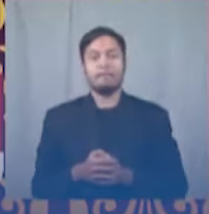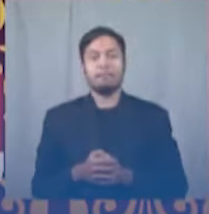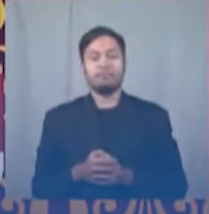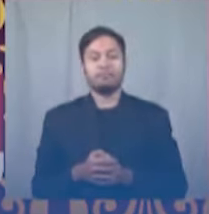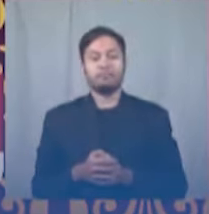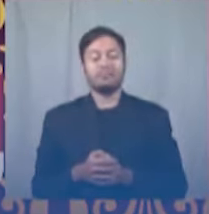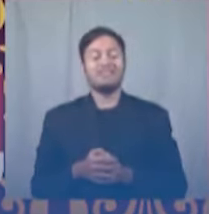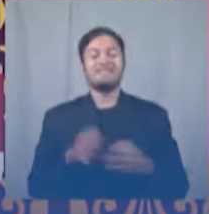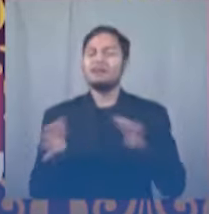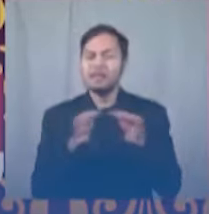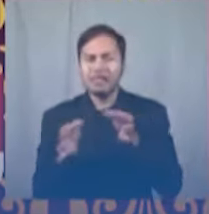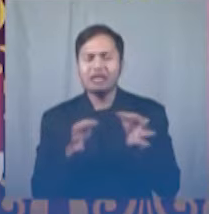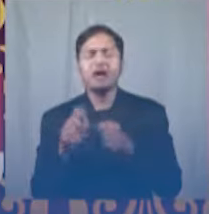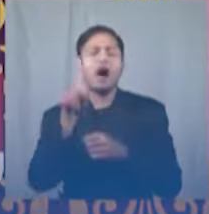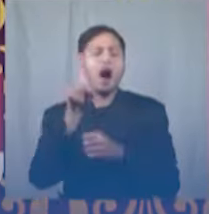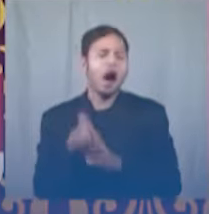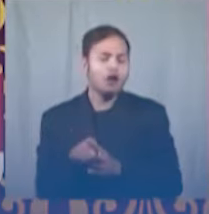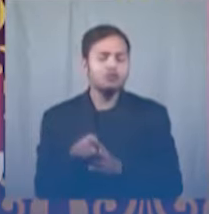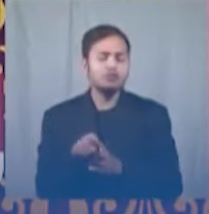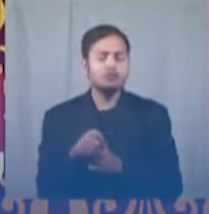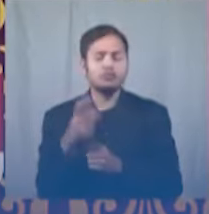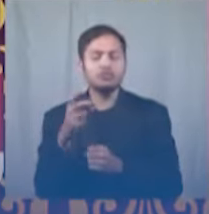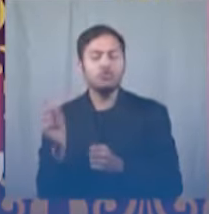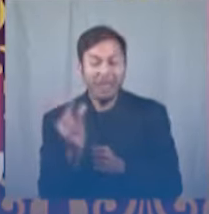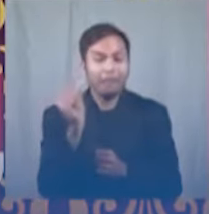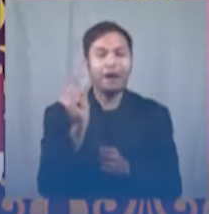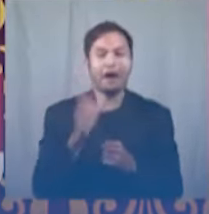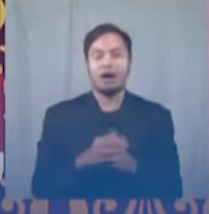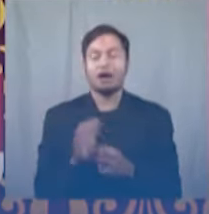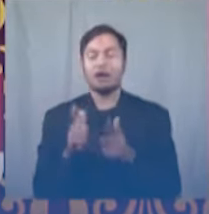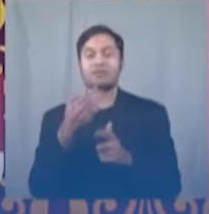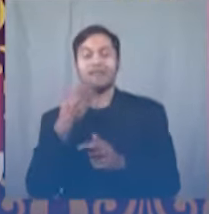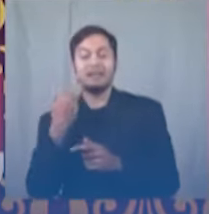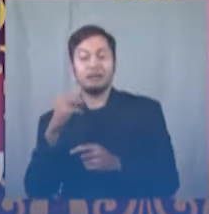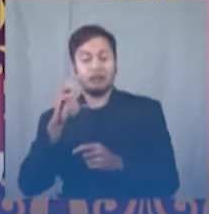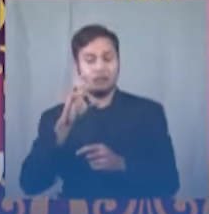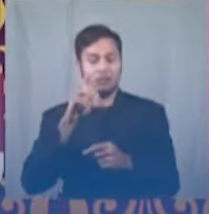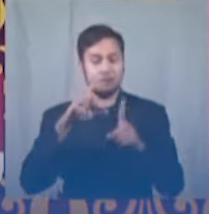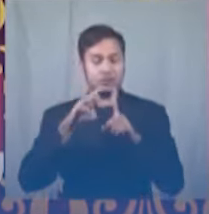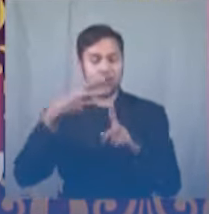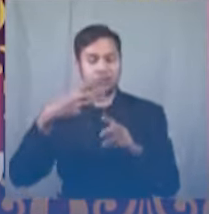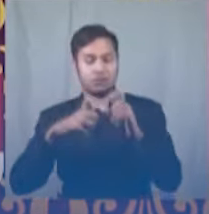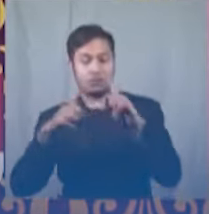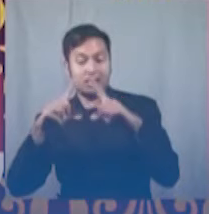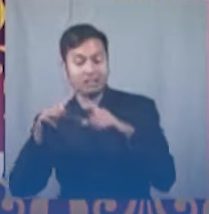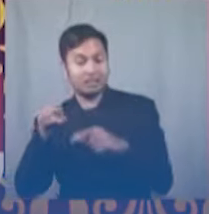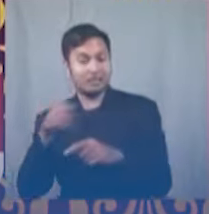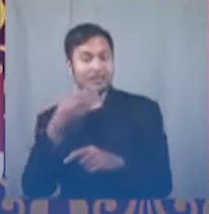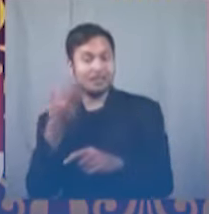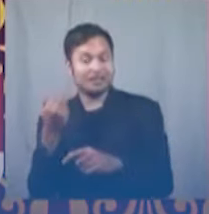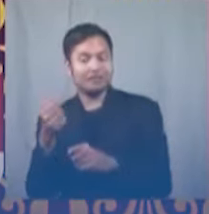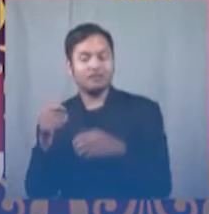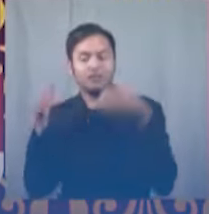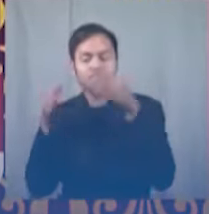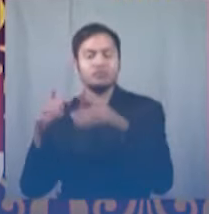infrastruktur harus benar-benar dijadikan keutamaan. Kalau tadi dibilang desa, kerjaan kepala desa, jalan rusak yang